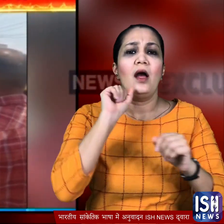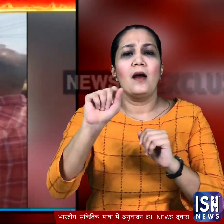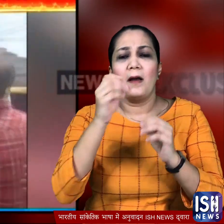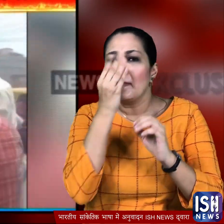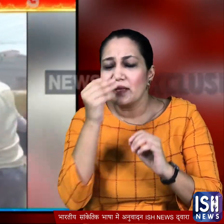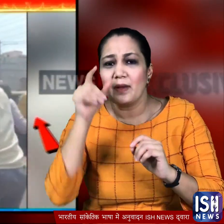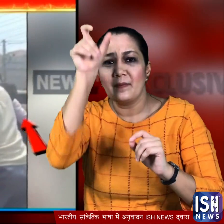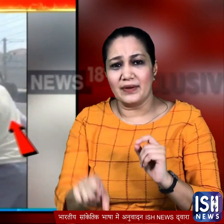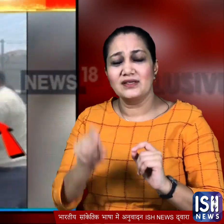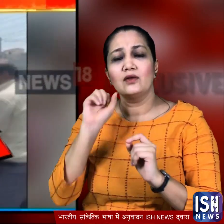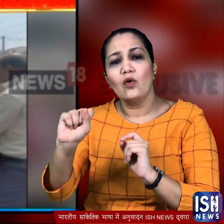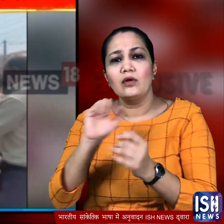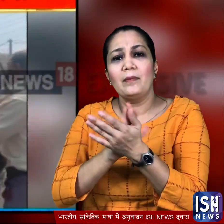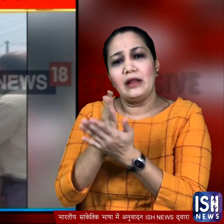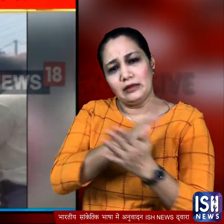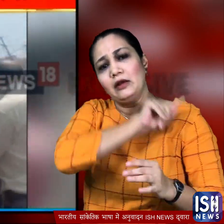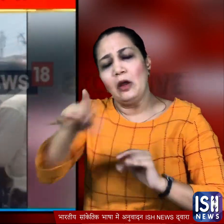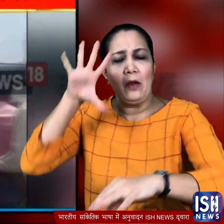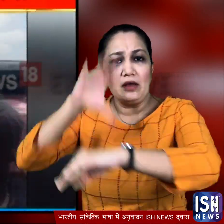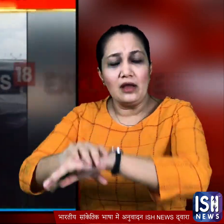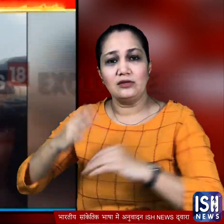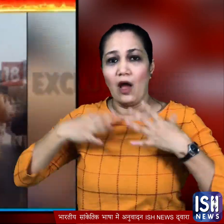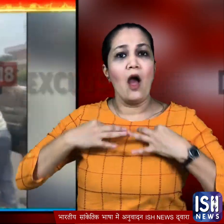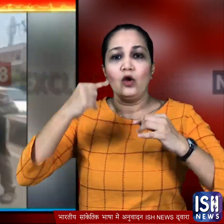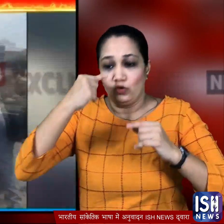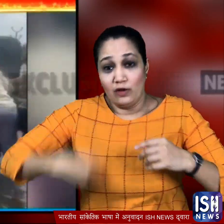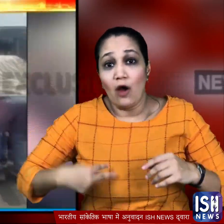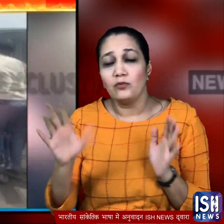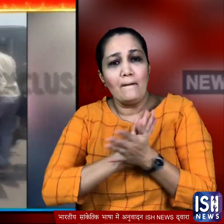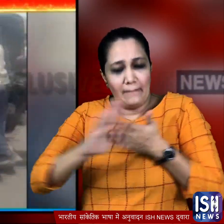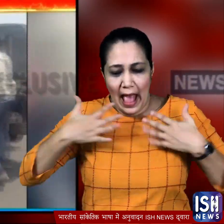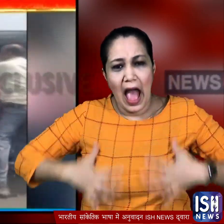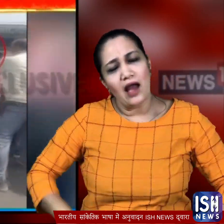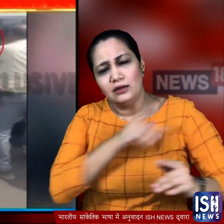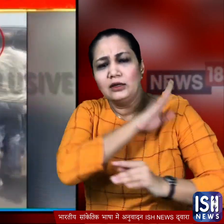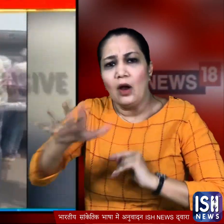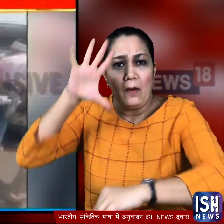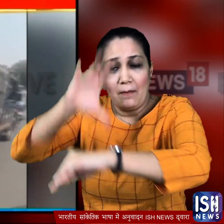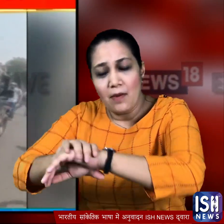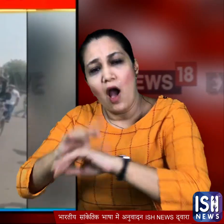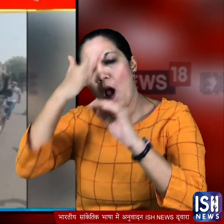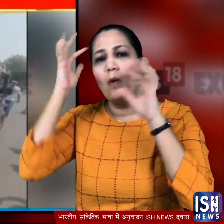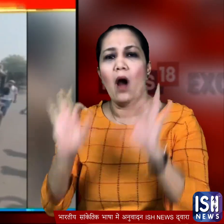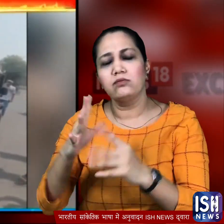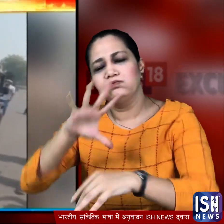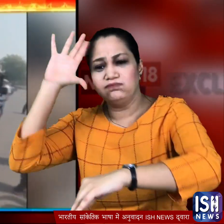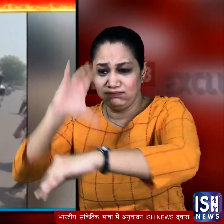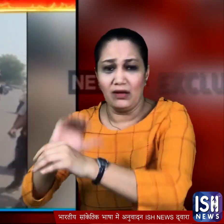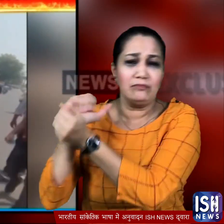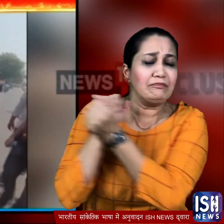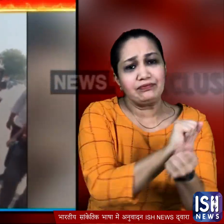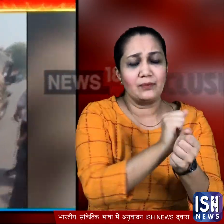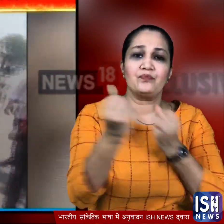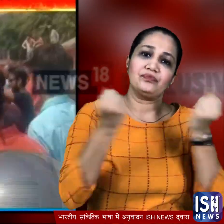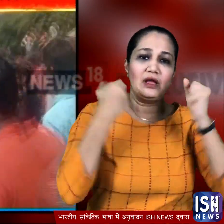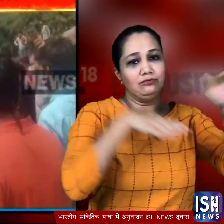में पहुंचकर दबोचा था। पुलिस वाले सादी वर्दी में इस ऑपरेशन के लिए पहुंचे थे। मनोज सिंह को पकड़ने में कामयाबी भी मिल गई और पुलिस वालों ने उसे दबोचकर